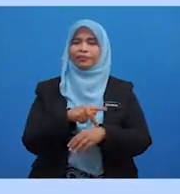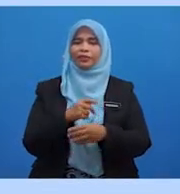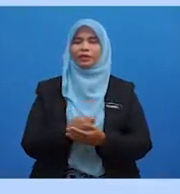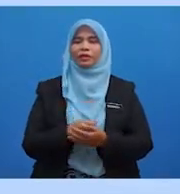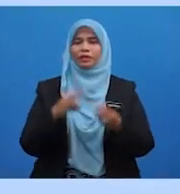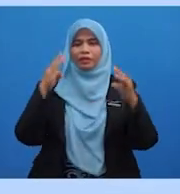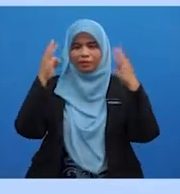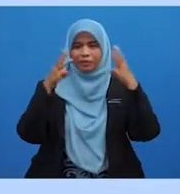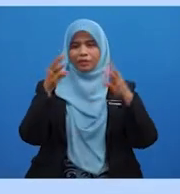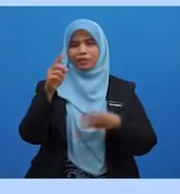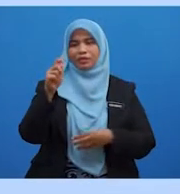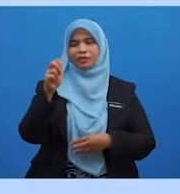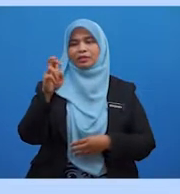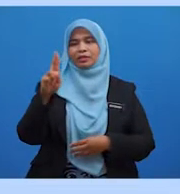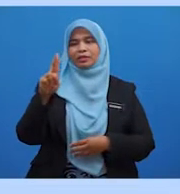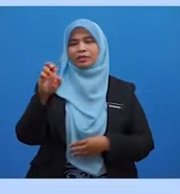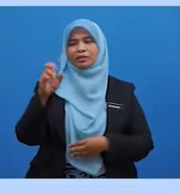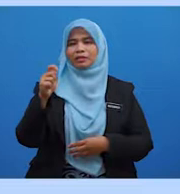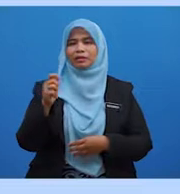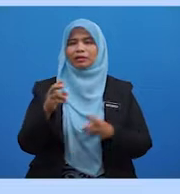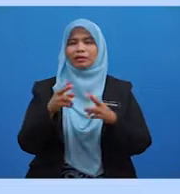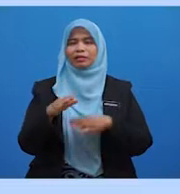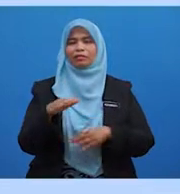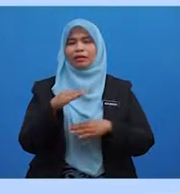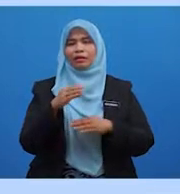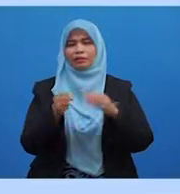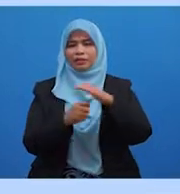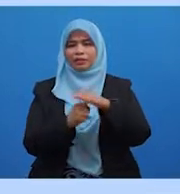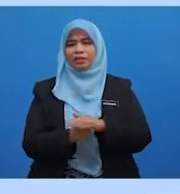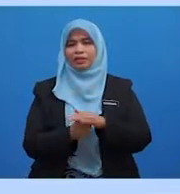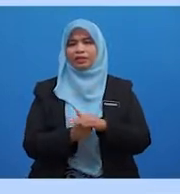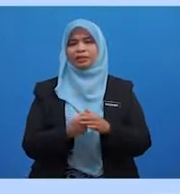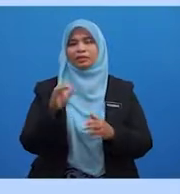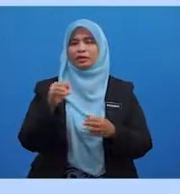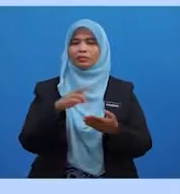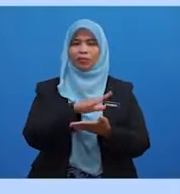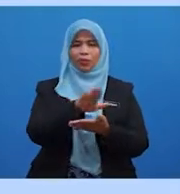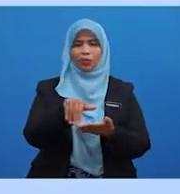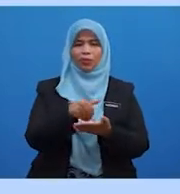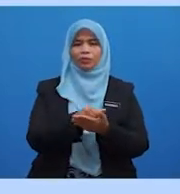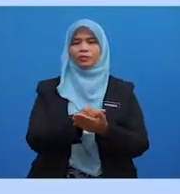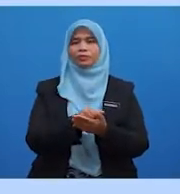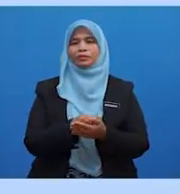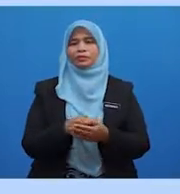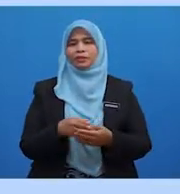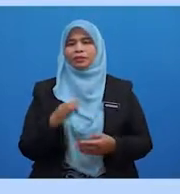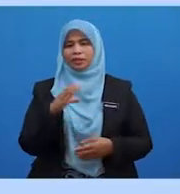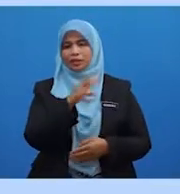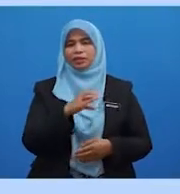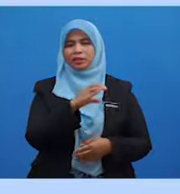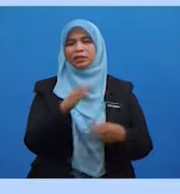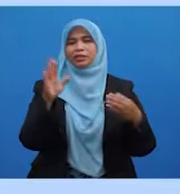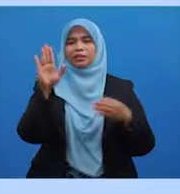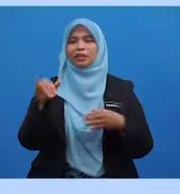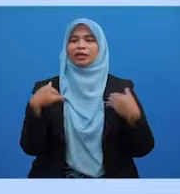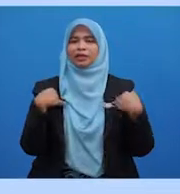Kebimbangan trade ini merujuk kepada tahap stres yang umum yang merupakan ciri-ciri yang ada dalam diri seseorang, yang mana